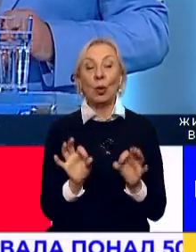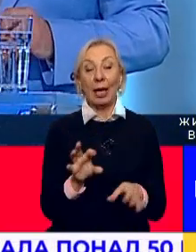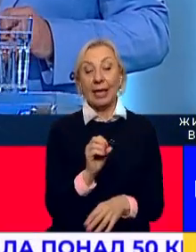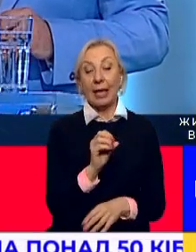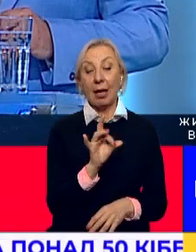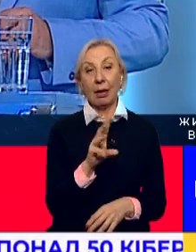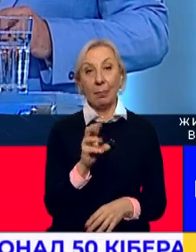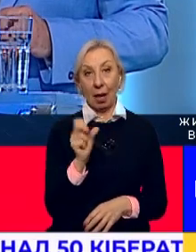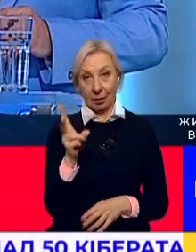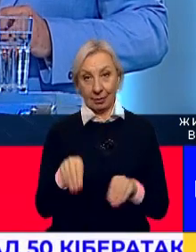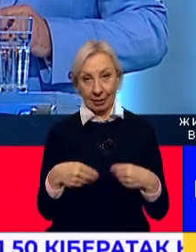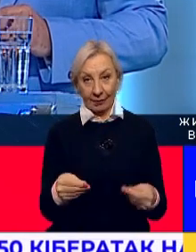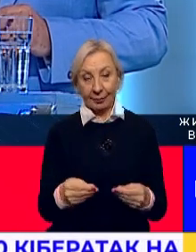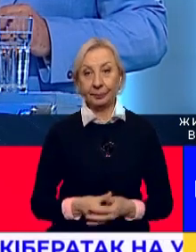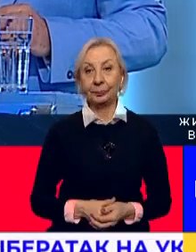Буквально две